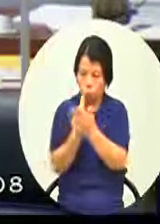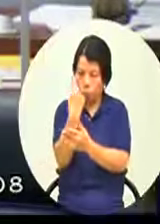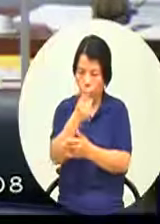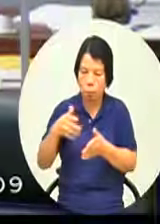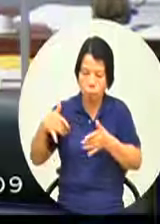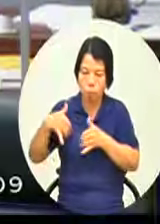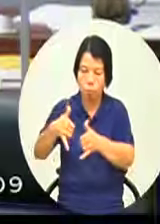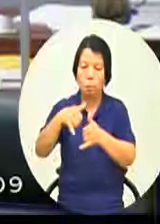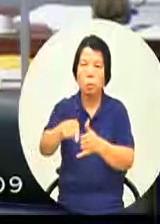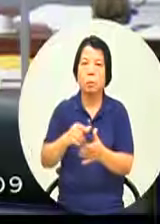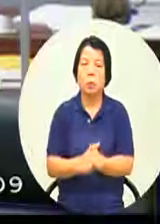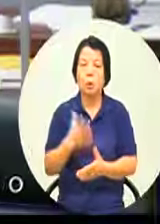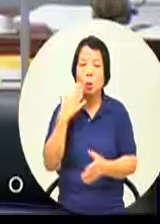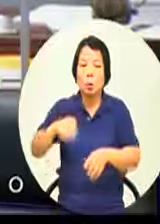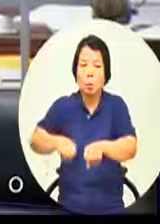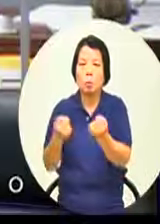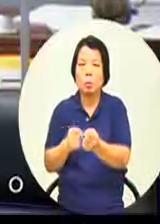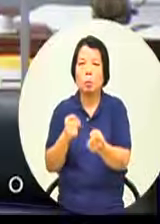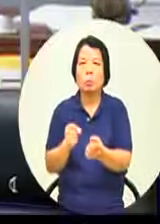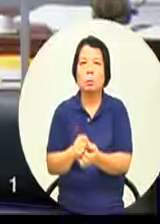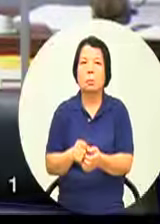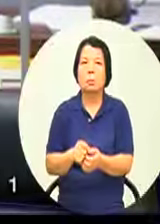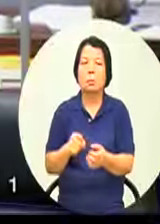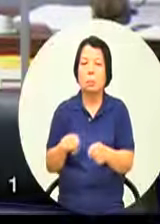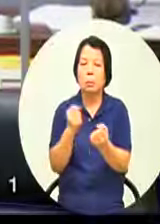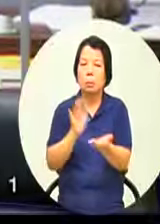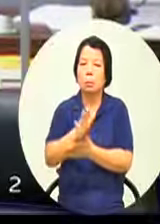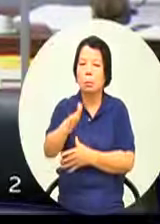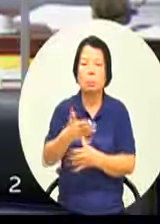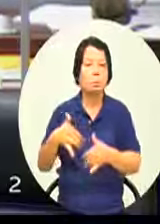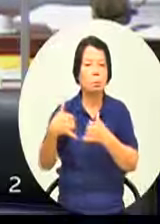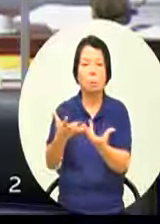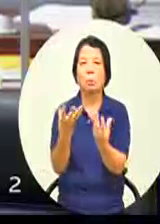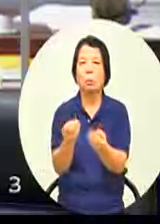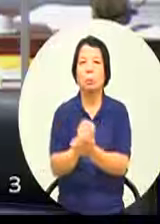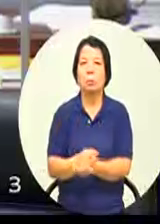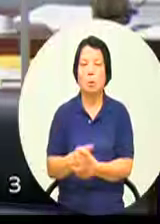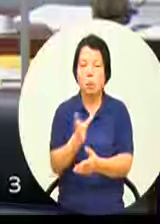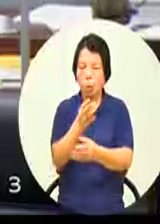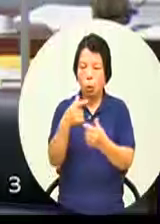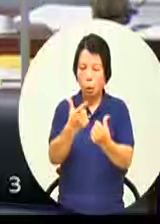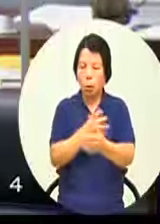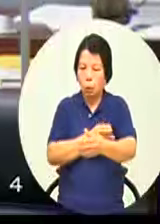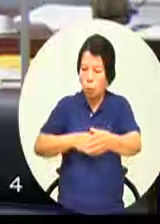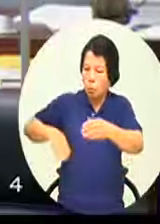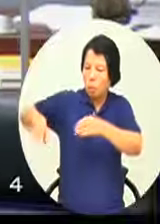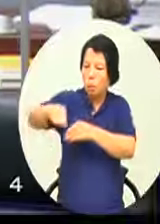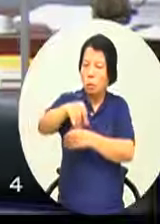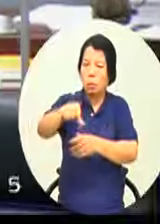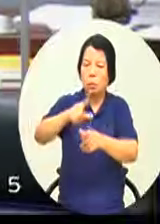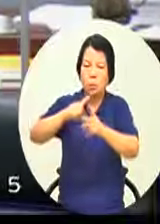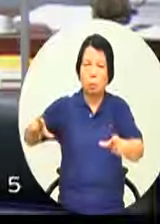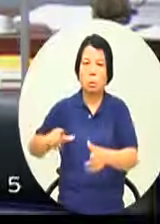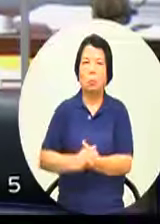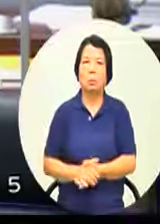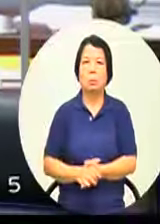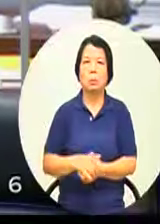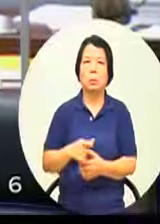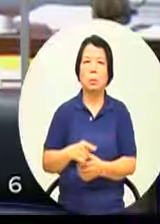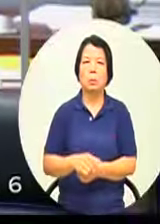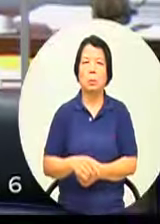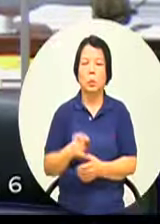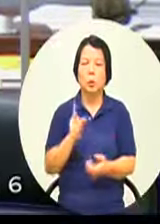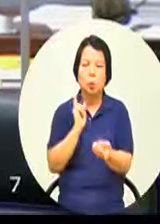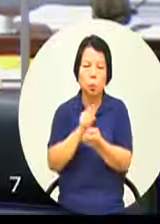路，所以若歹去了，因根本都无路通去行，爱死一大林就对啊。所以这条路对因来讲非常